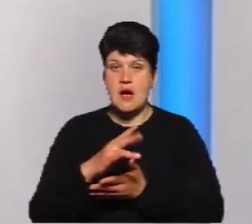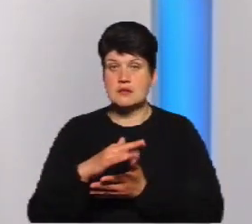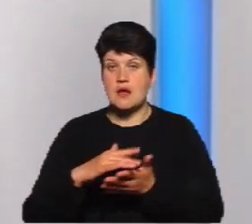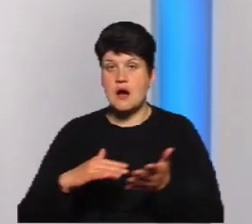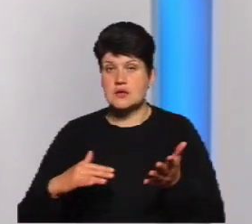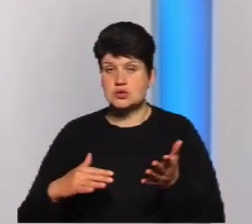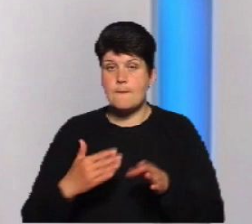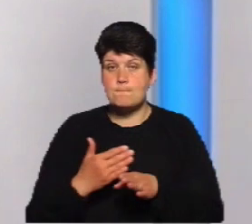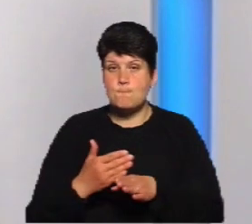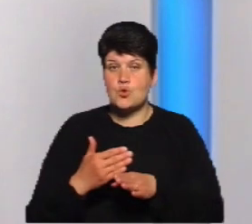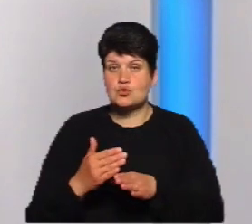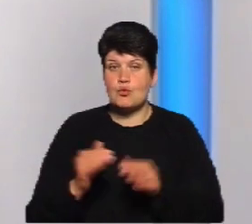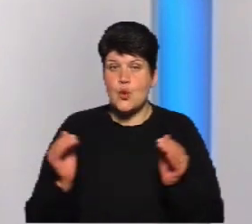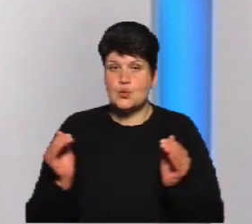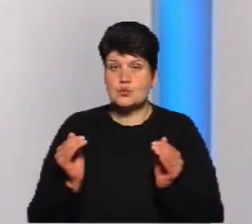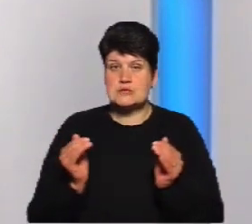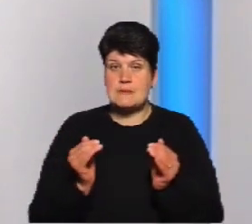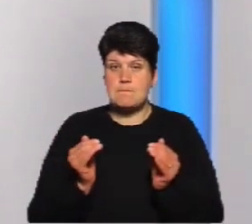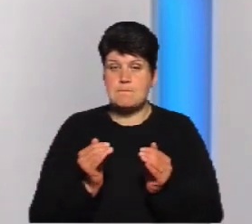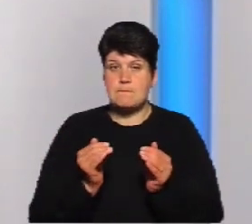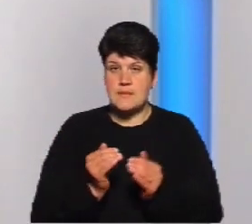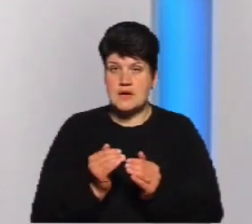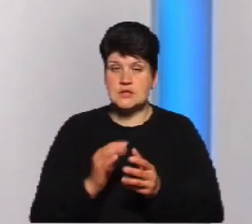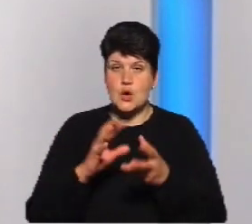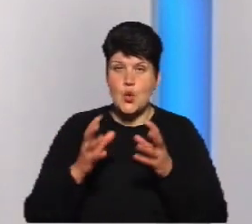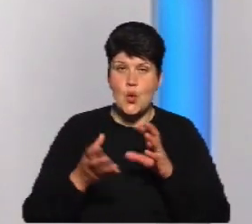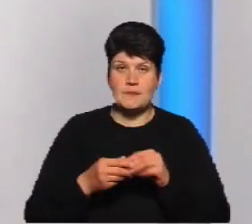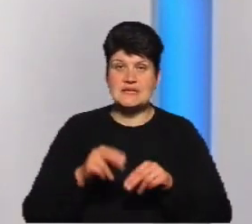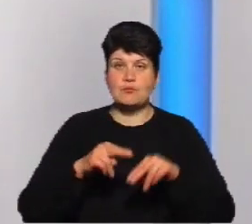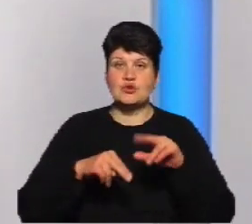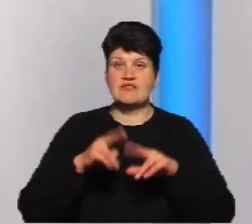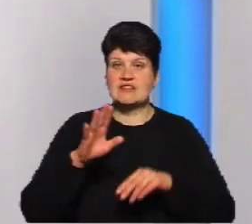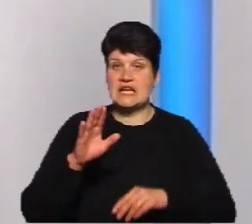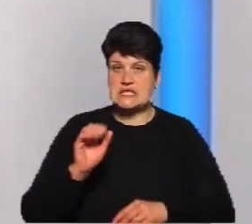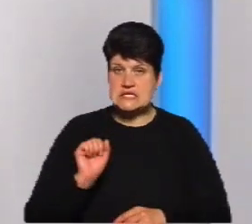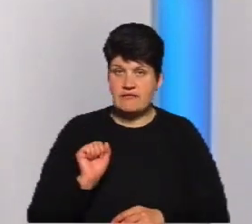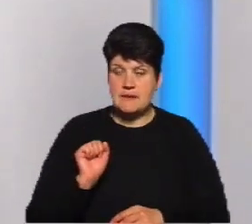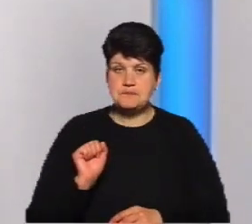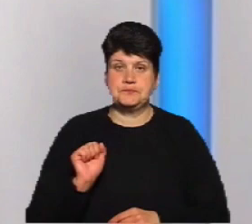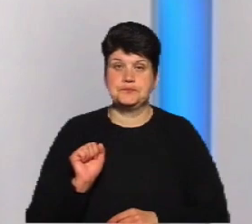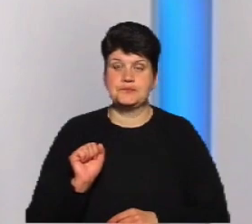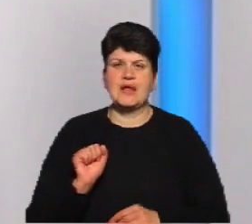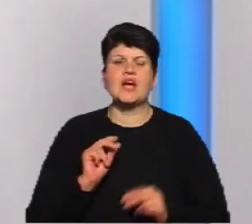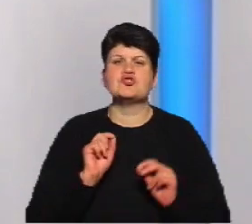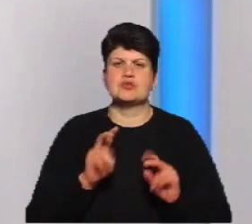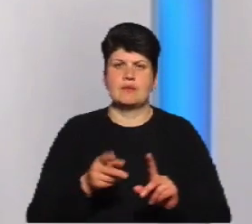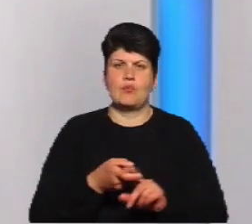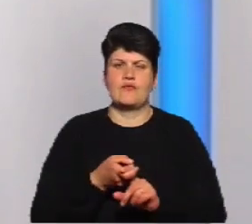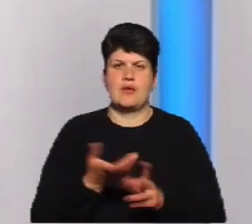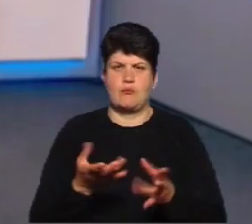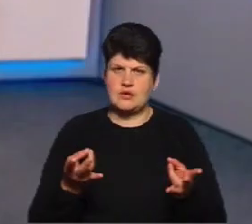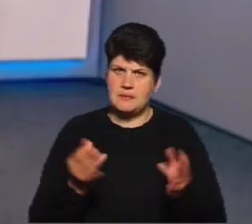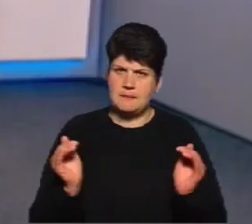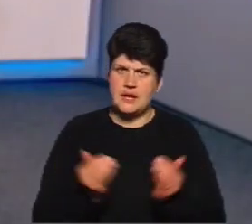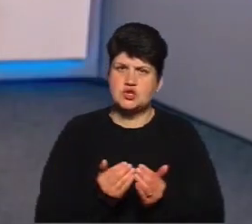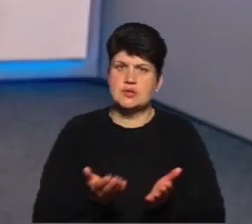поступово зменшилися обсяги цього будівництва. А з чим це пов'язано? Потреба зменшилася?